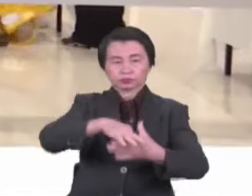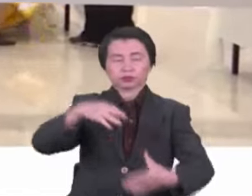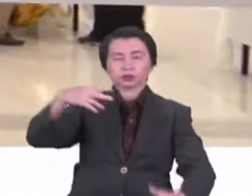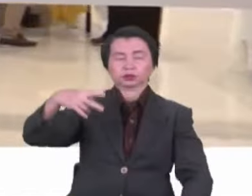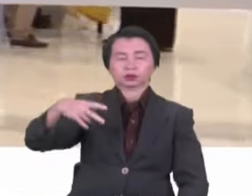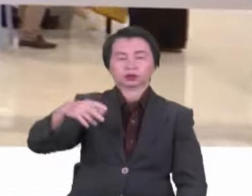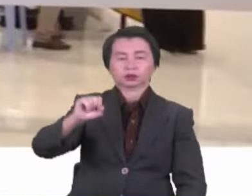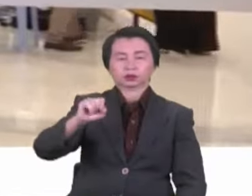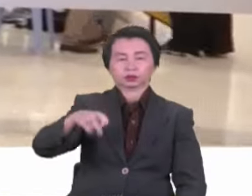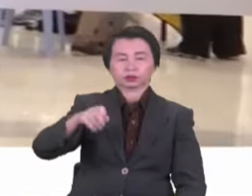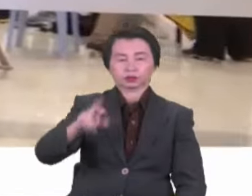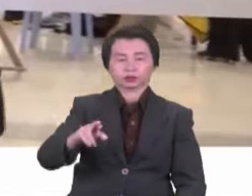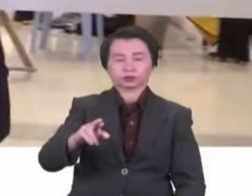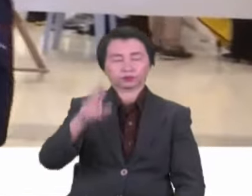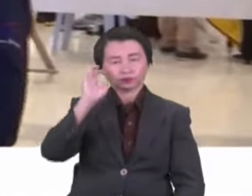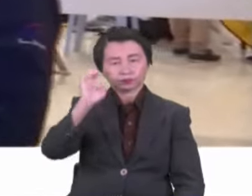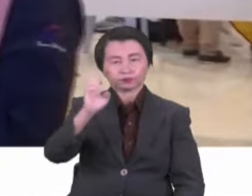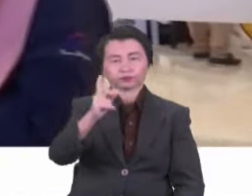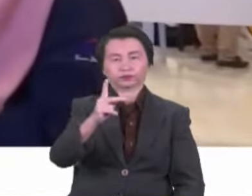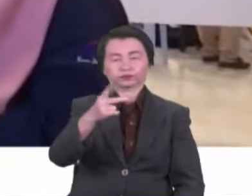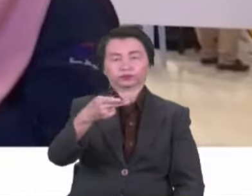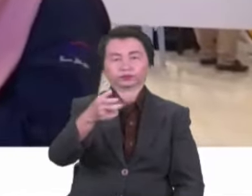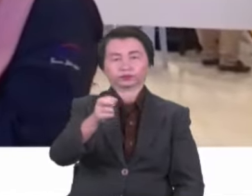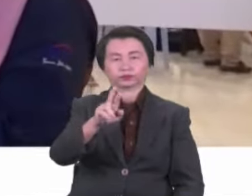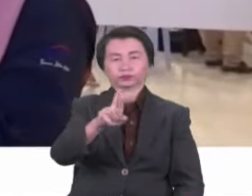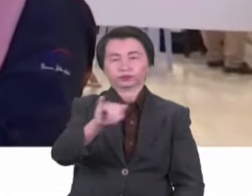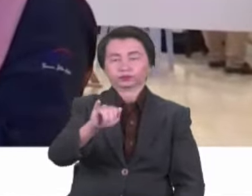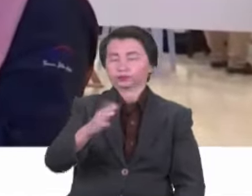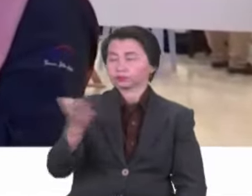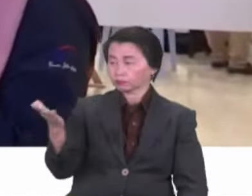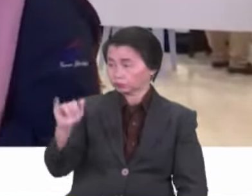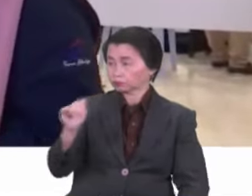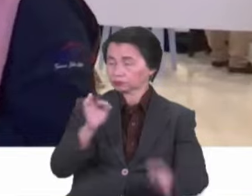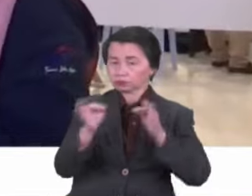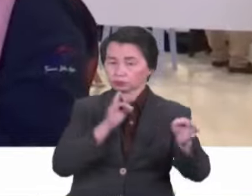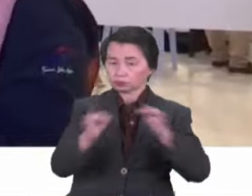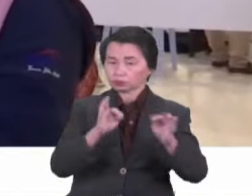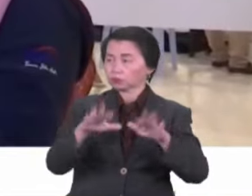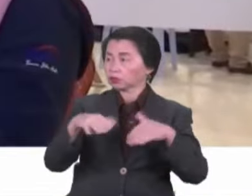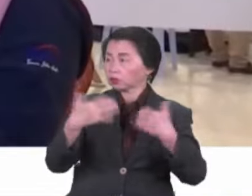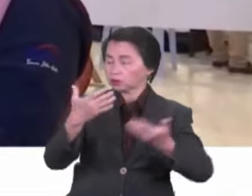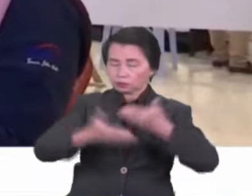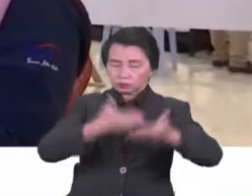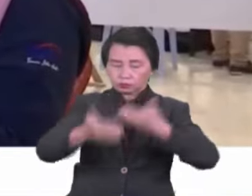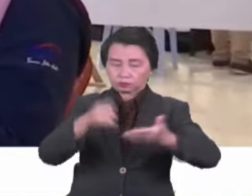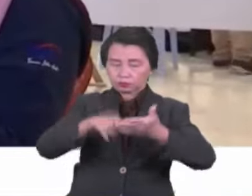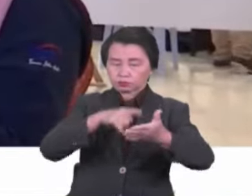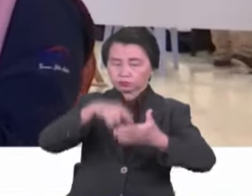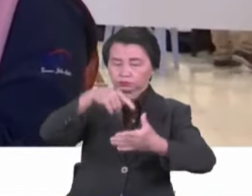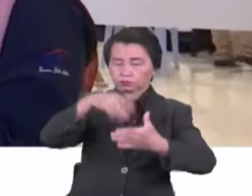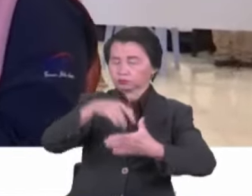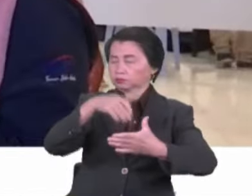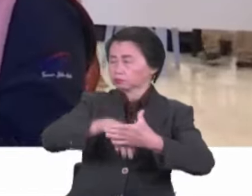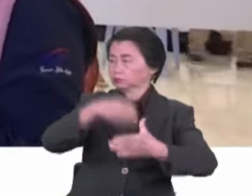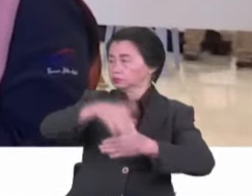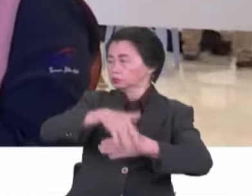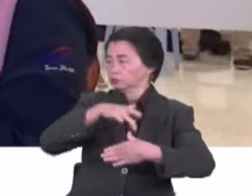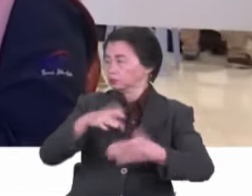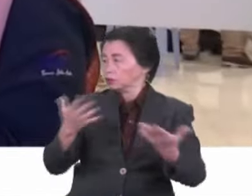Dickson, Encik Khairi Makmur. Baik, Cik Khairi, boleh Cik Khairi kongsikan perjalanan proses pengundian awal di Parlimen Port Dickson